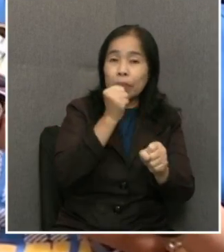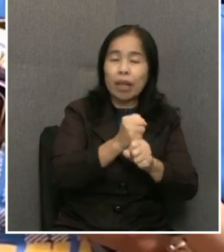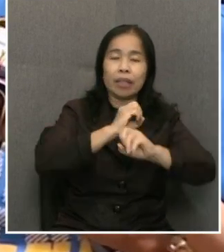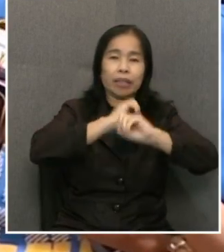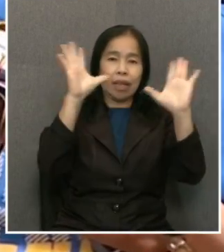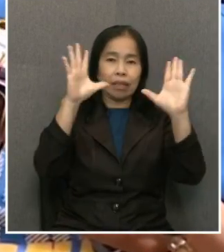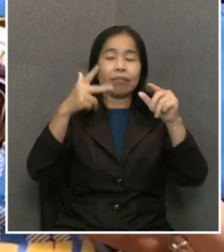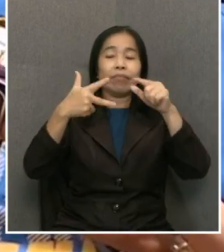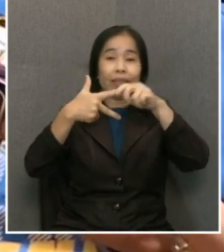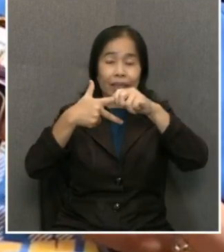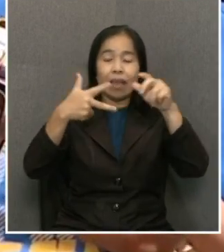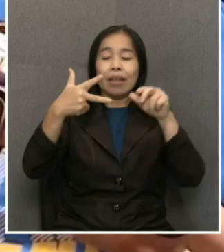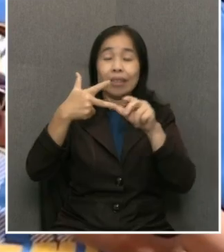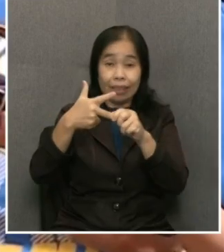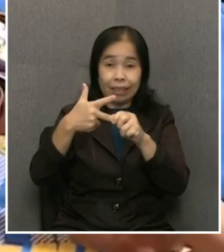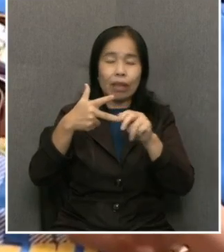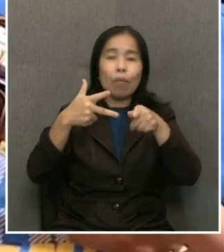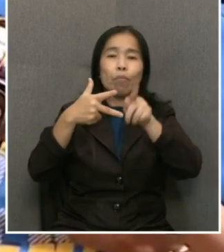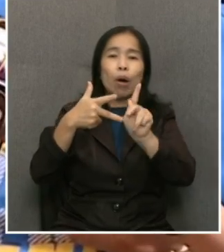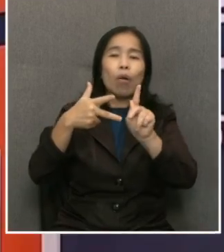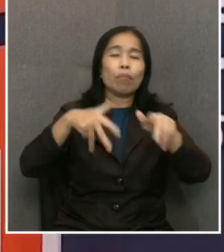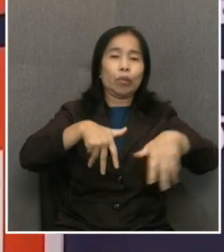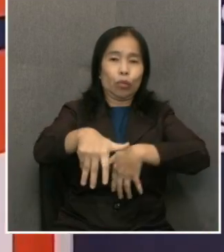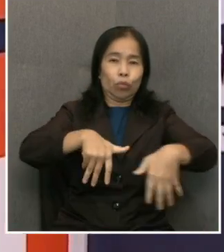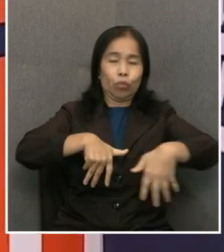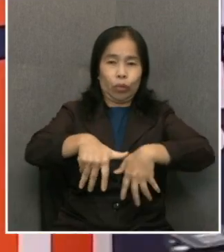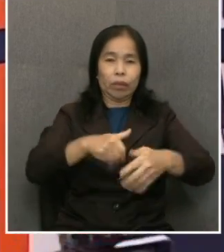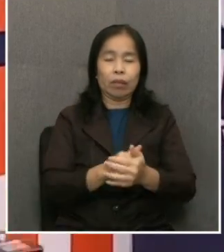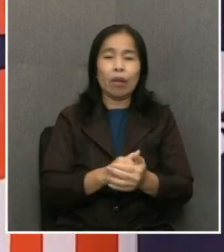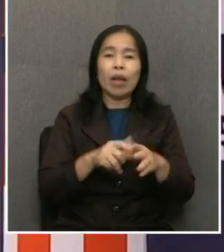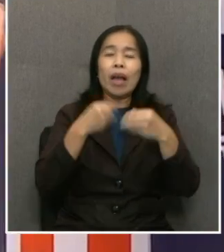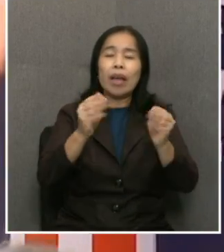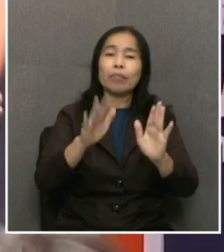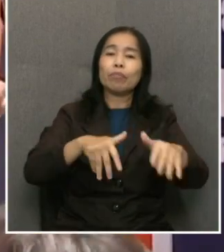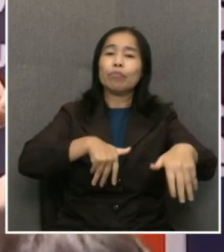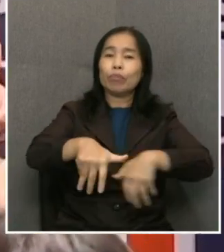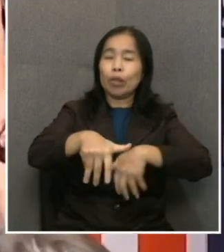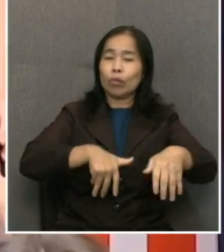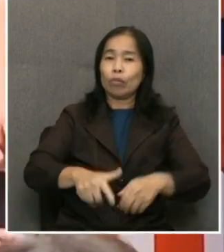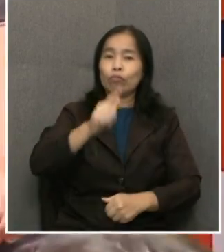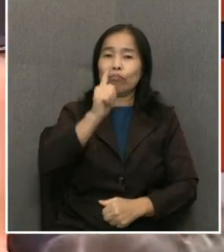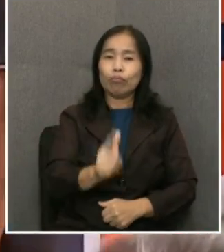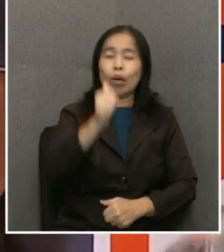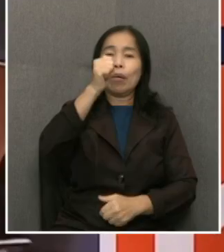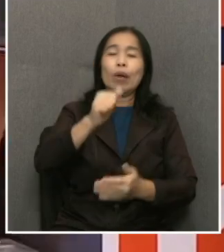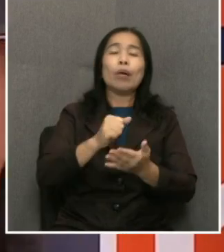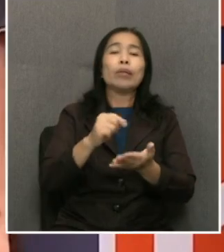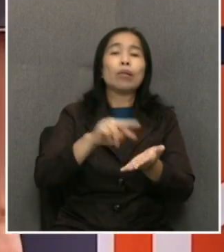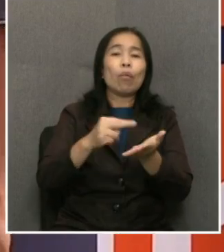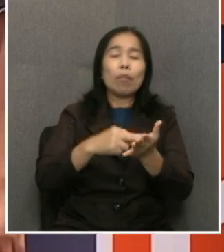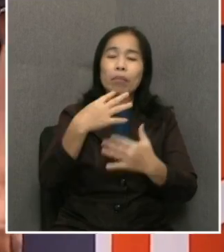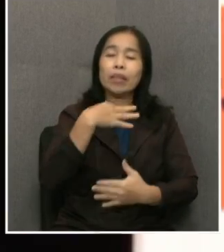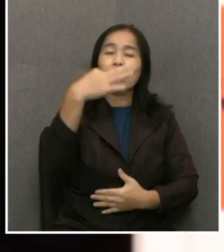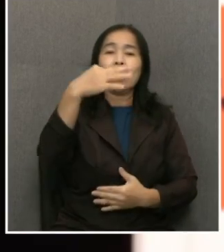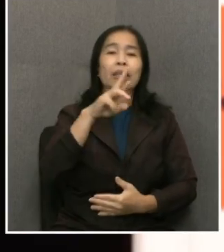ครับและปอสุดท้ายปอที่3นะครับก็คือประชาชนต้องให้ประชาชนใช้บริการสภาได้ง่ายเข้าถึง